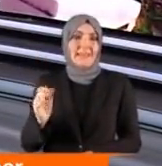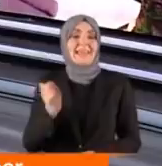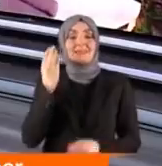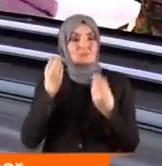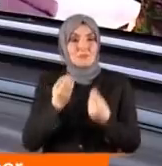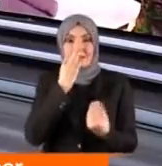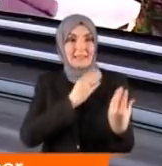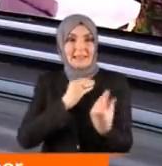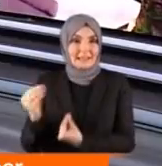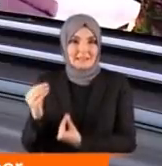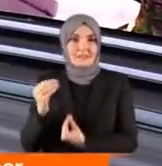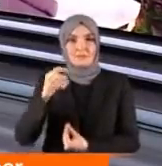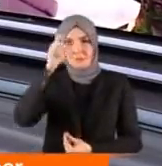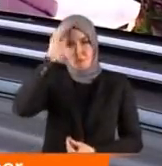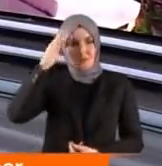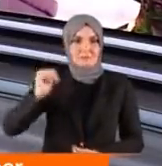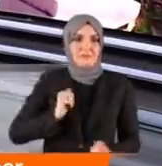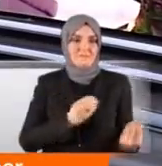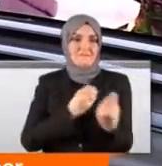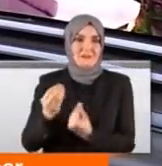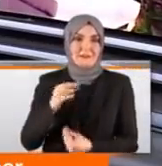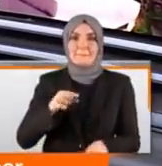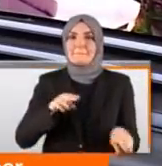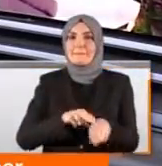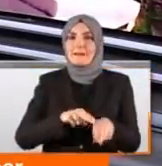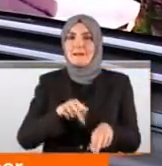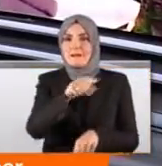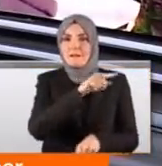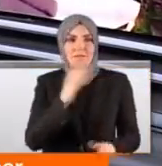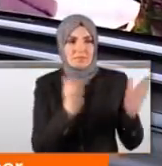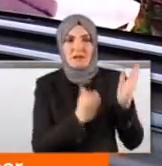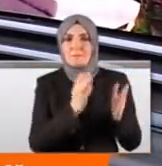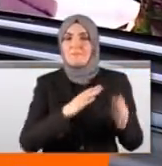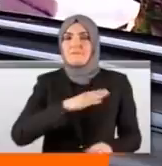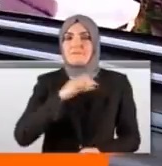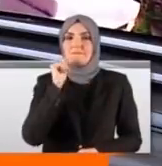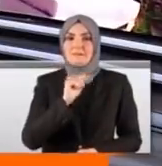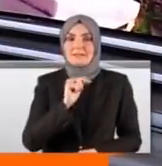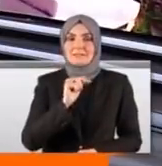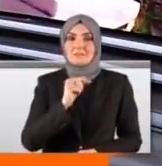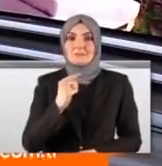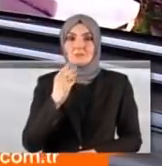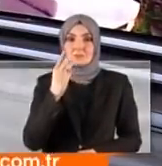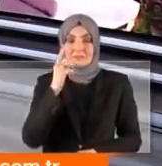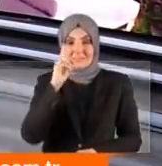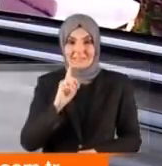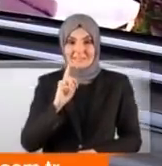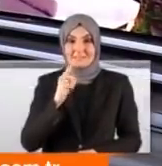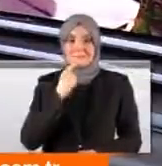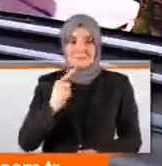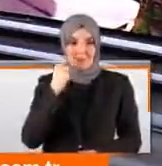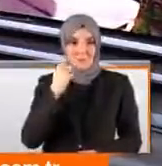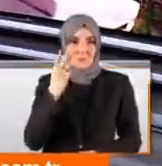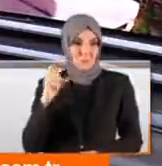darbe üstüne darbe vuruyor yılın ilk çeyreğinde öldürülen terörist sayısı tam 988 ve